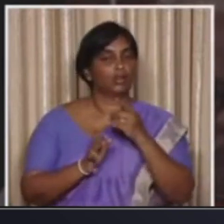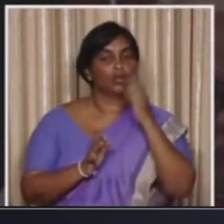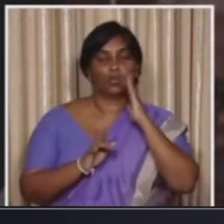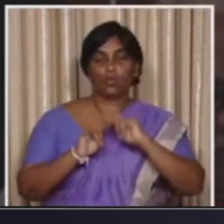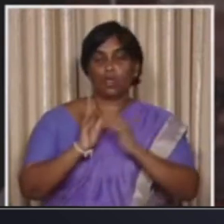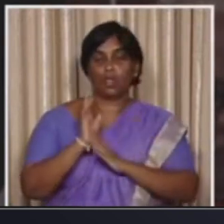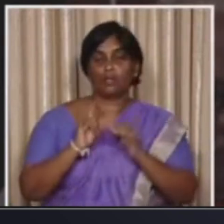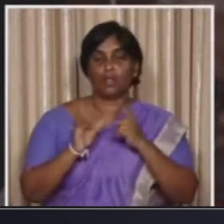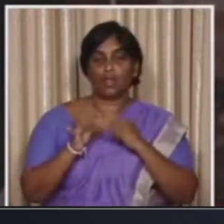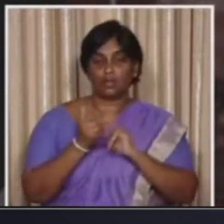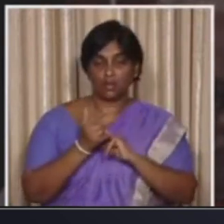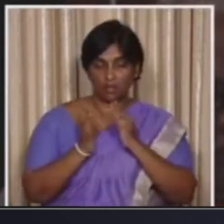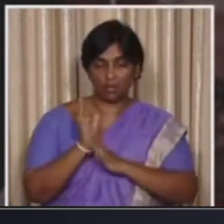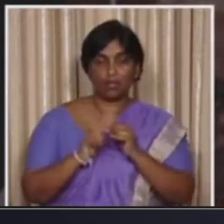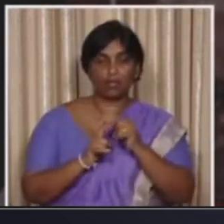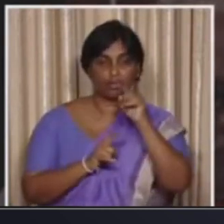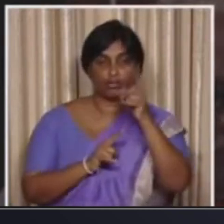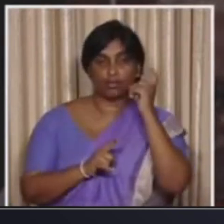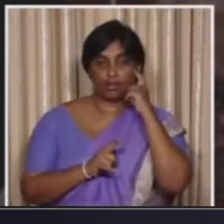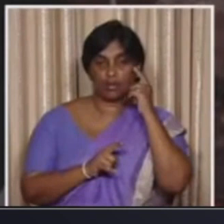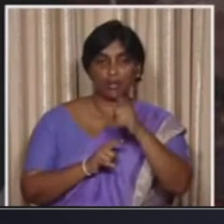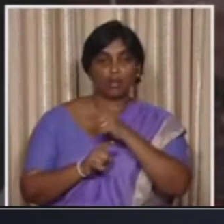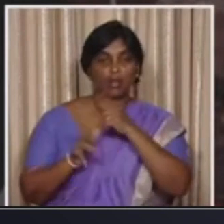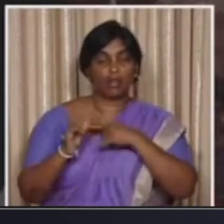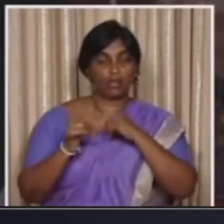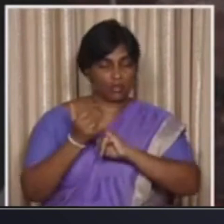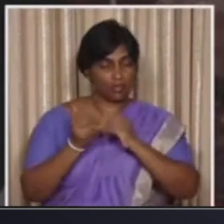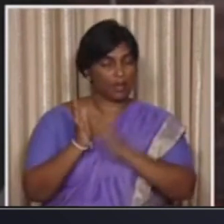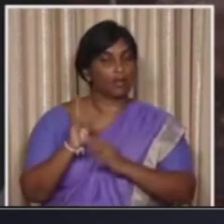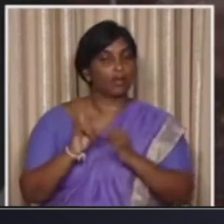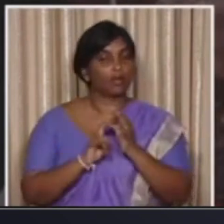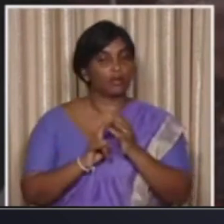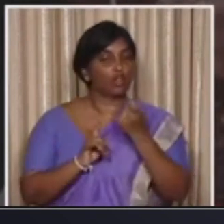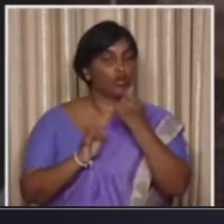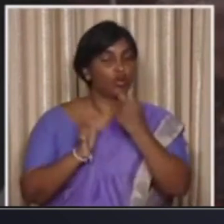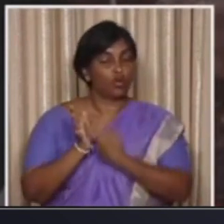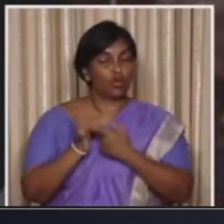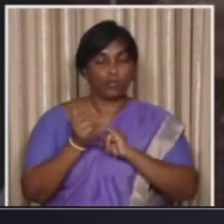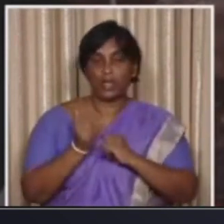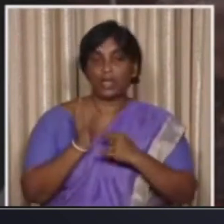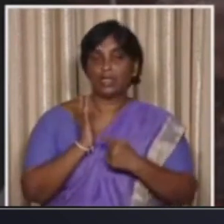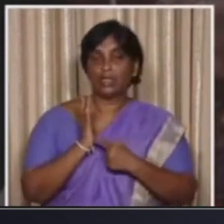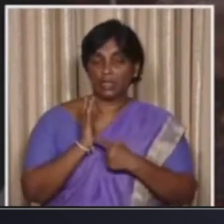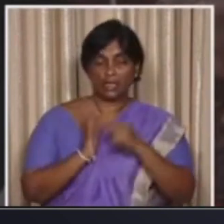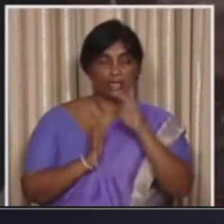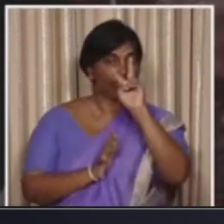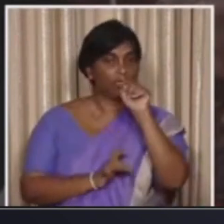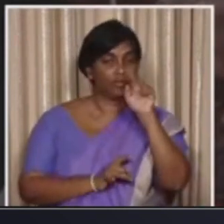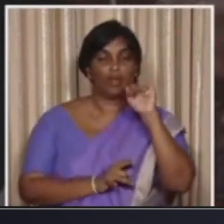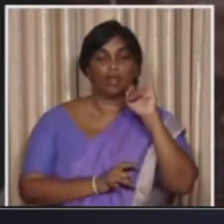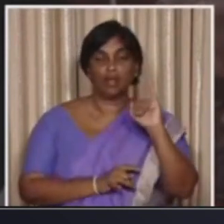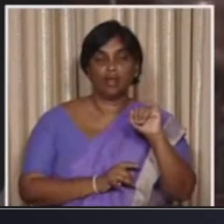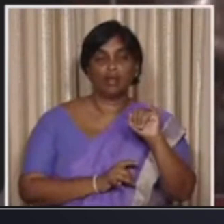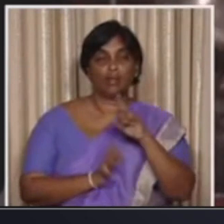අලි සබ්‍රි මැතිතුමා ඉන්නවා ඔබතුමා දන්නවා අලි සබ්‍රි මැතිතුමනි රුපියල් ට්‍රිලියන 2.6යි